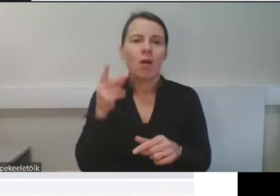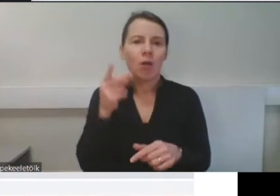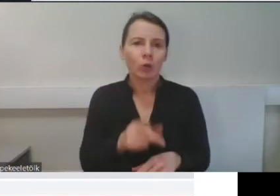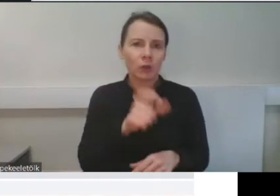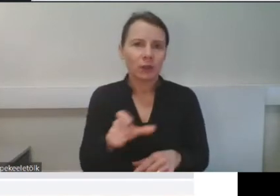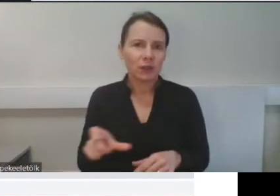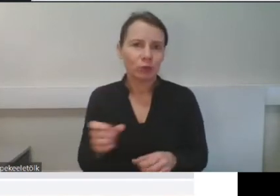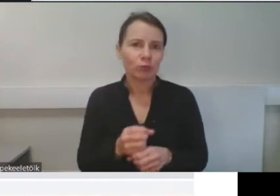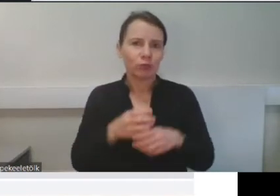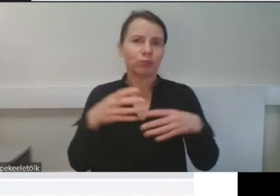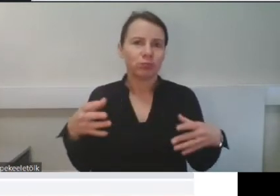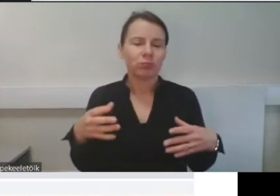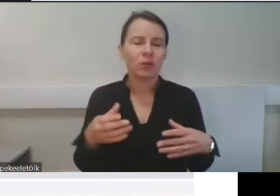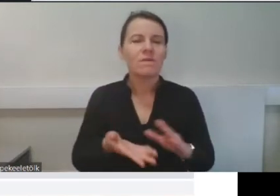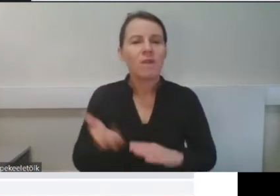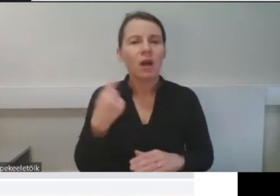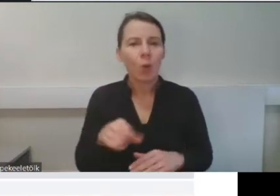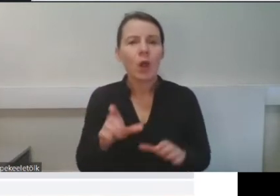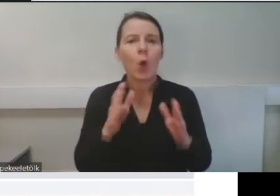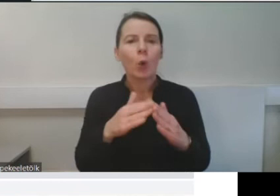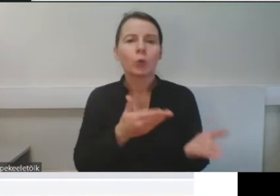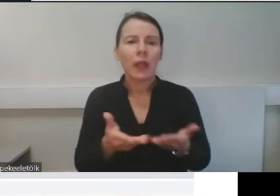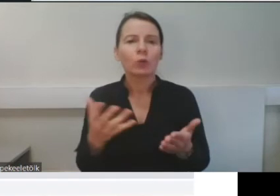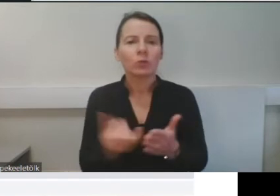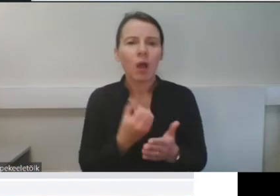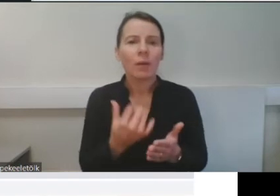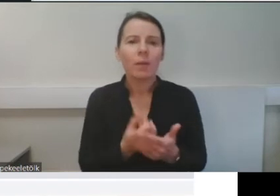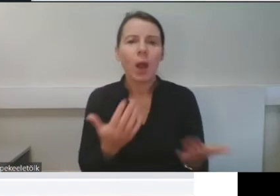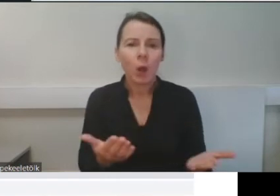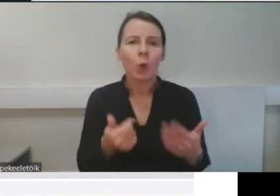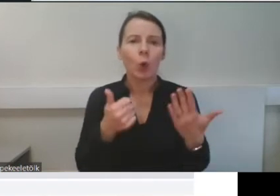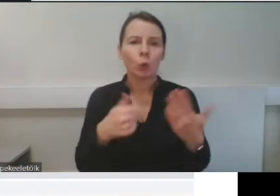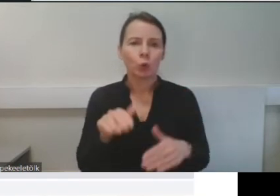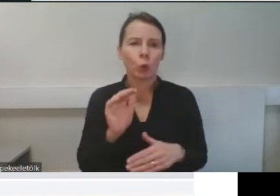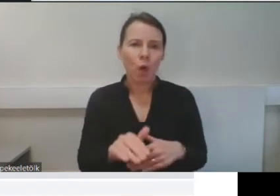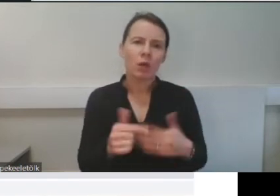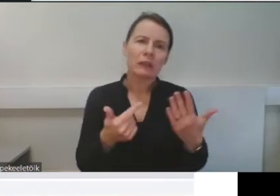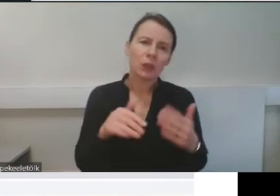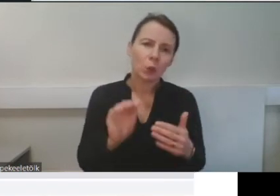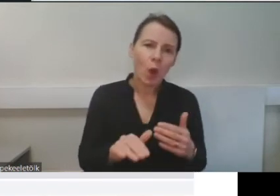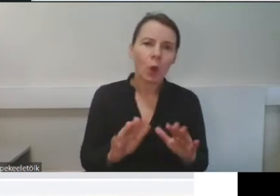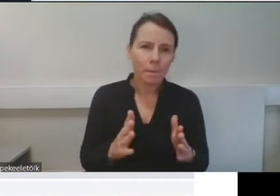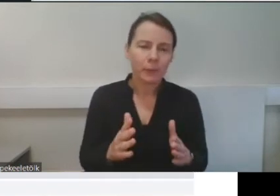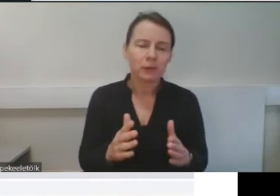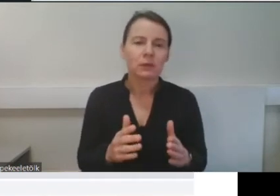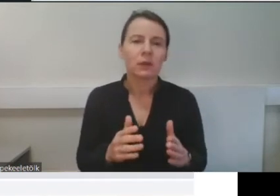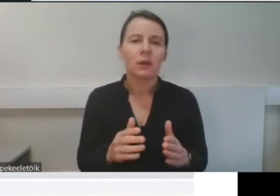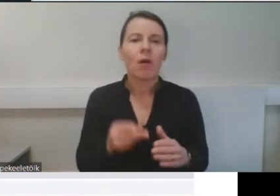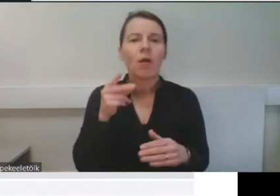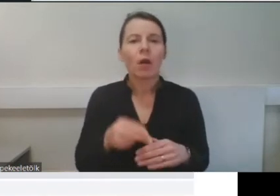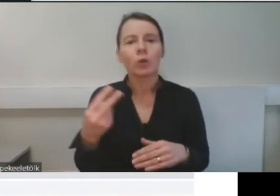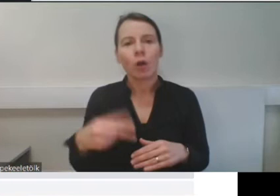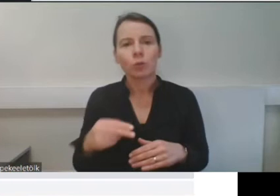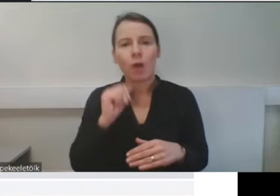puude kohta, vanuse ja puude liigiti. Ja need andmed siiani on olnud siis ametliku